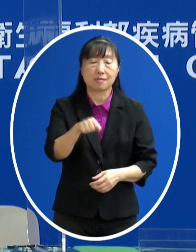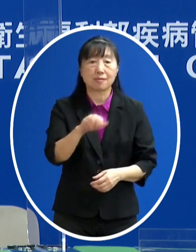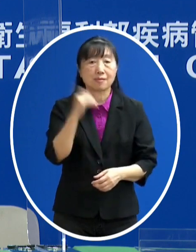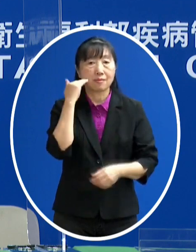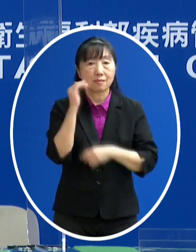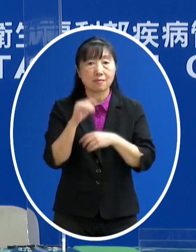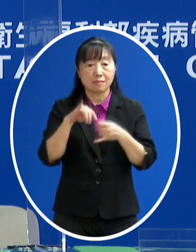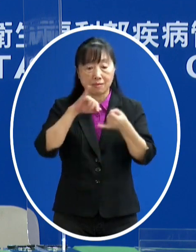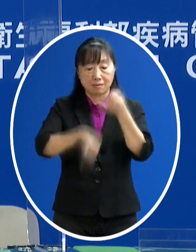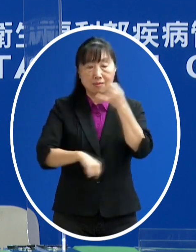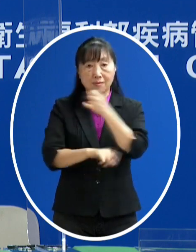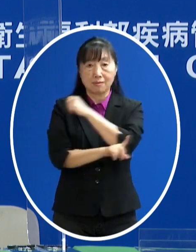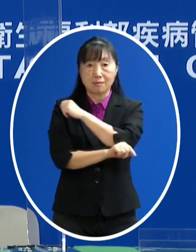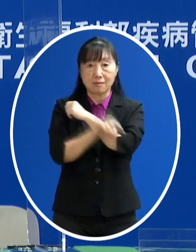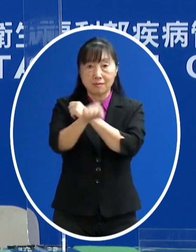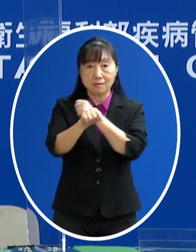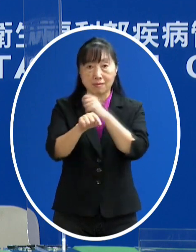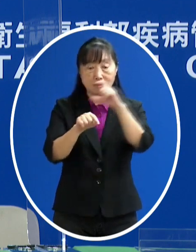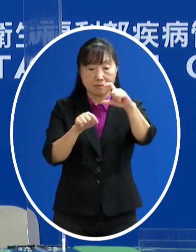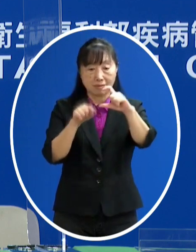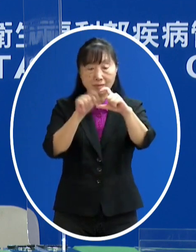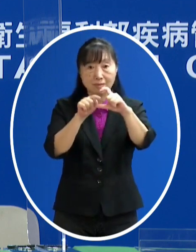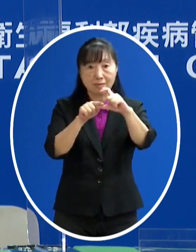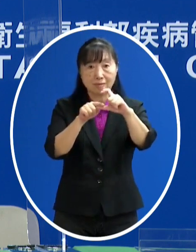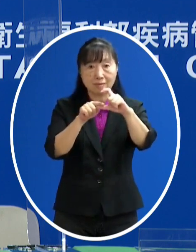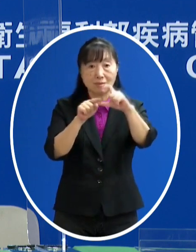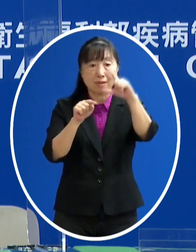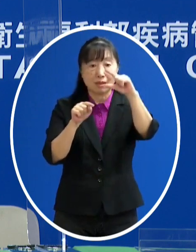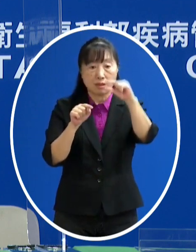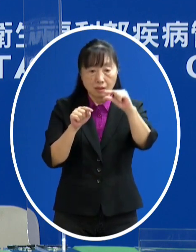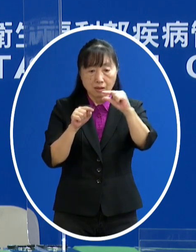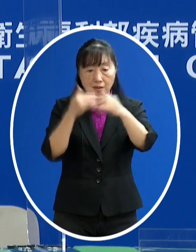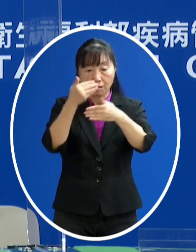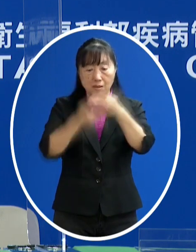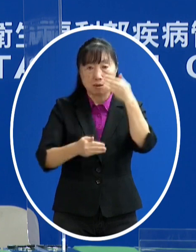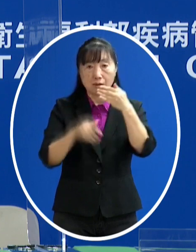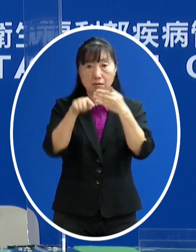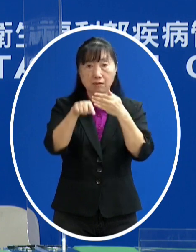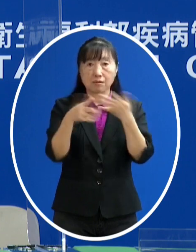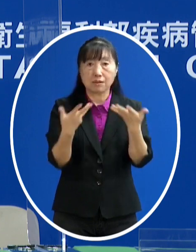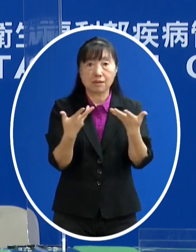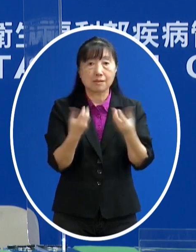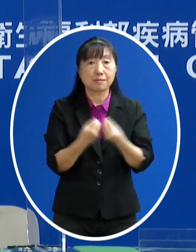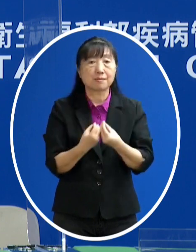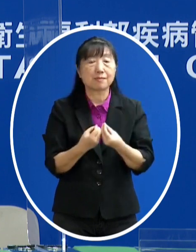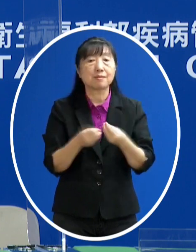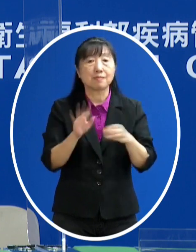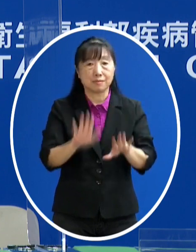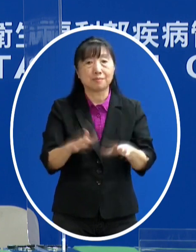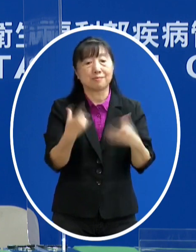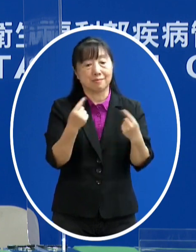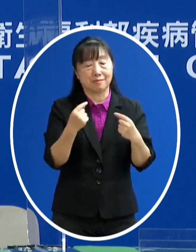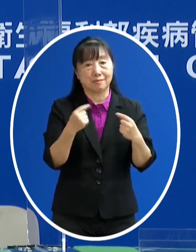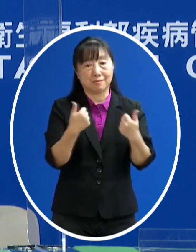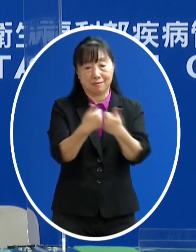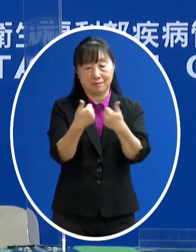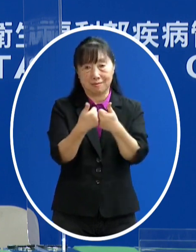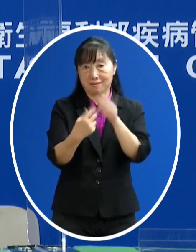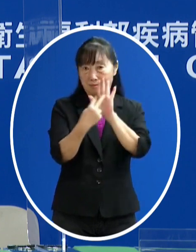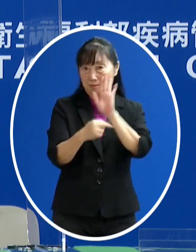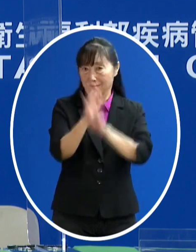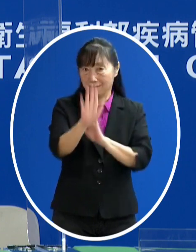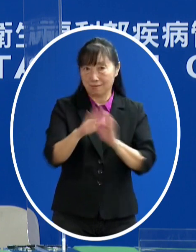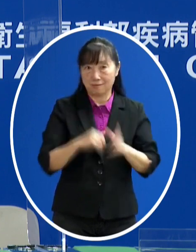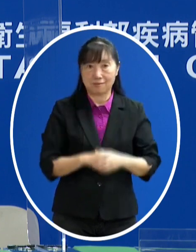瓶啊齁，每一天的最后一瓶的这个残剂的剂量的处理，那我们今天有跟各县市来做说明。第一